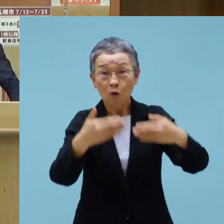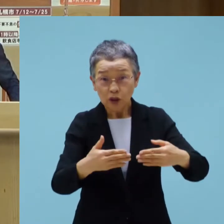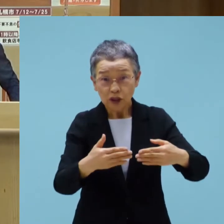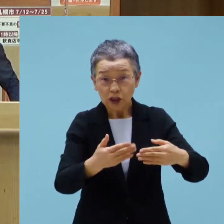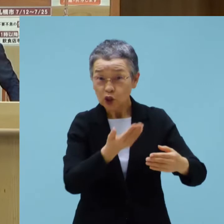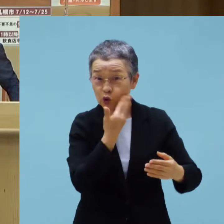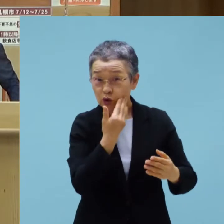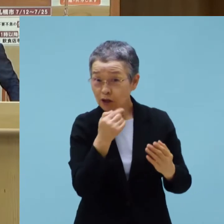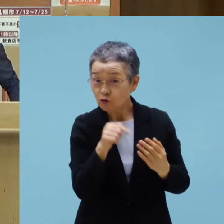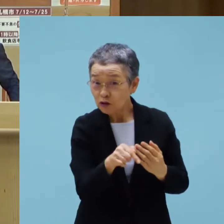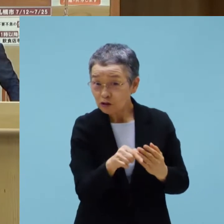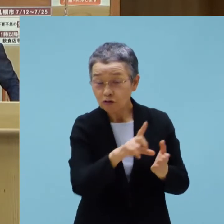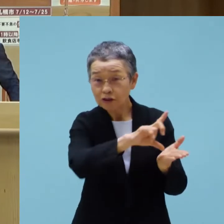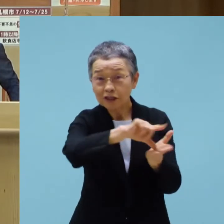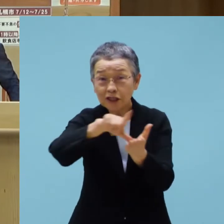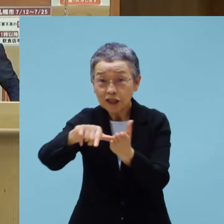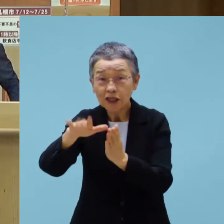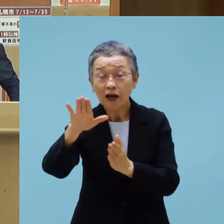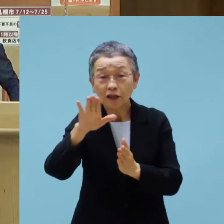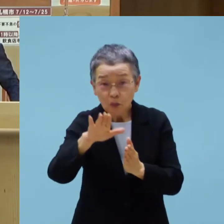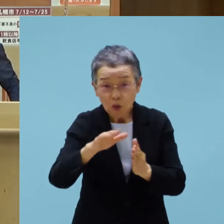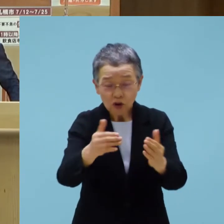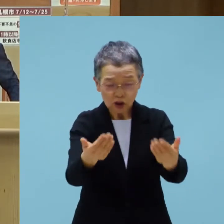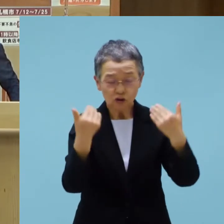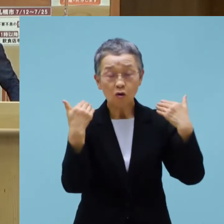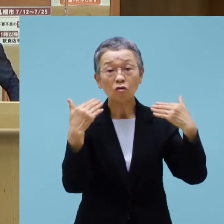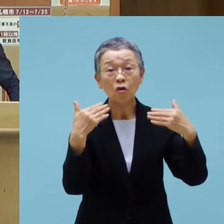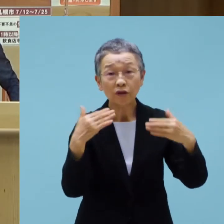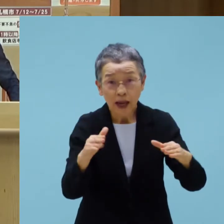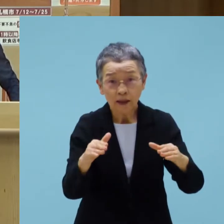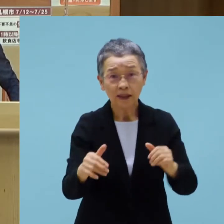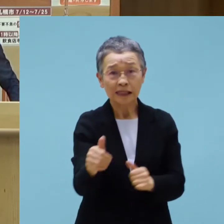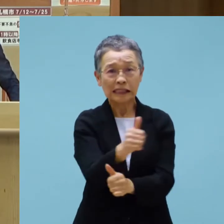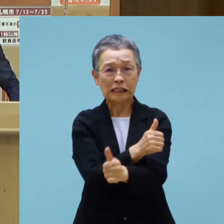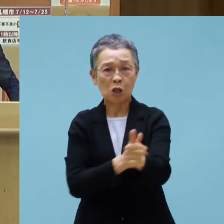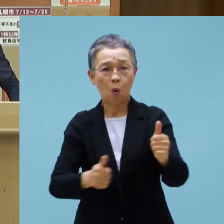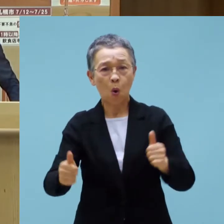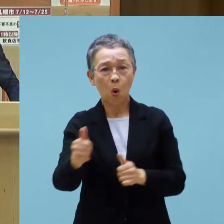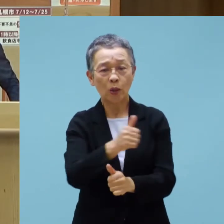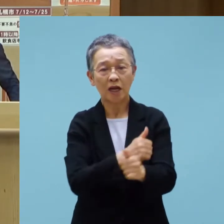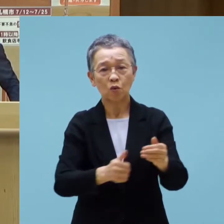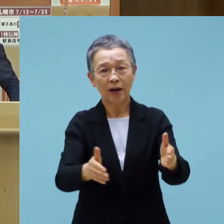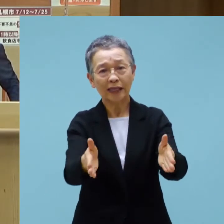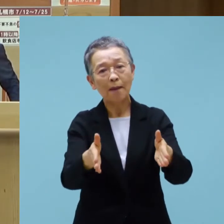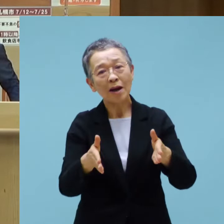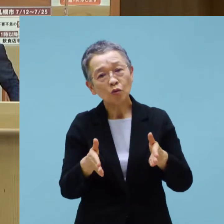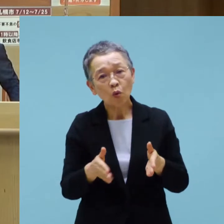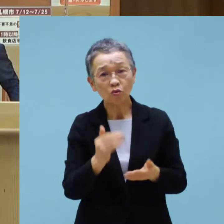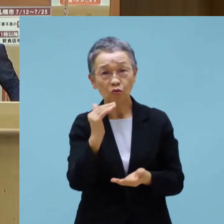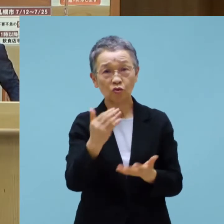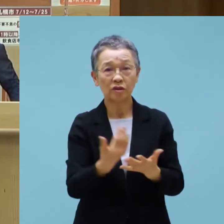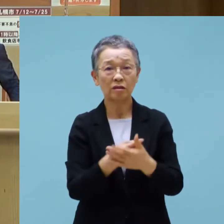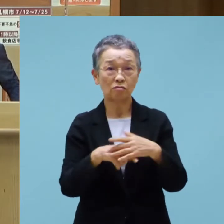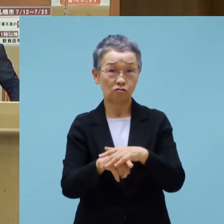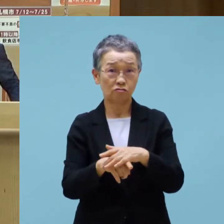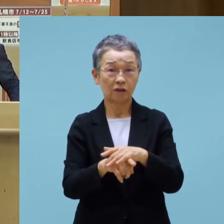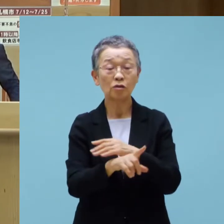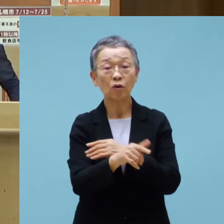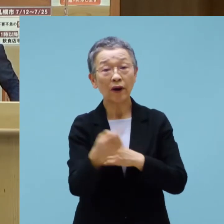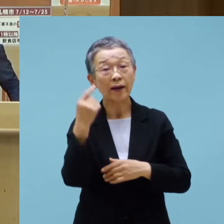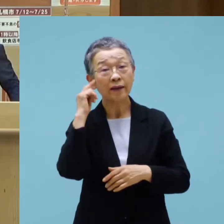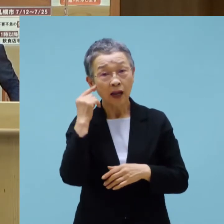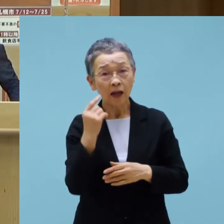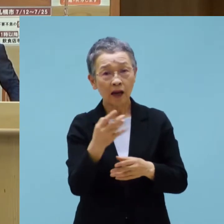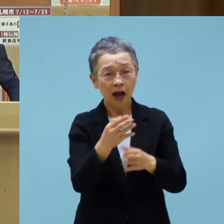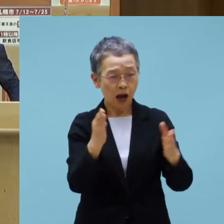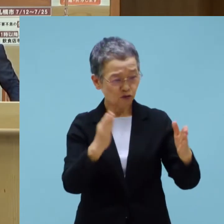ですね、そういった不要不急のそういった移動を控えましょうということになってますので、そう考えると結構な地域がですね、そ